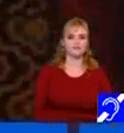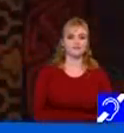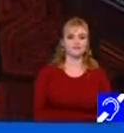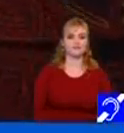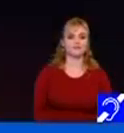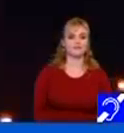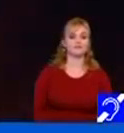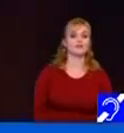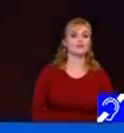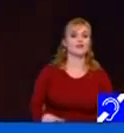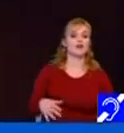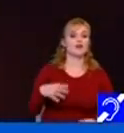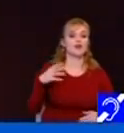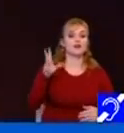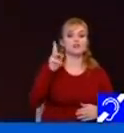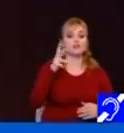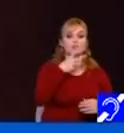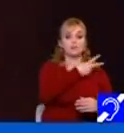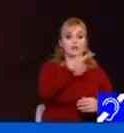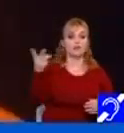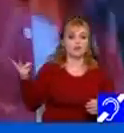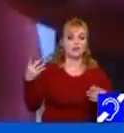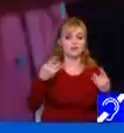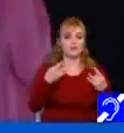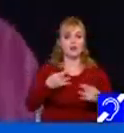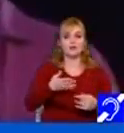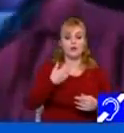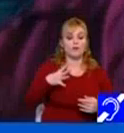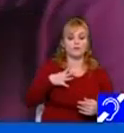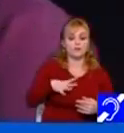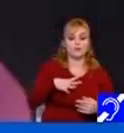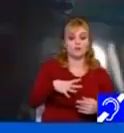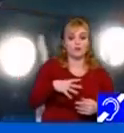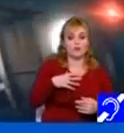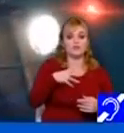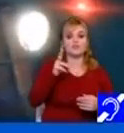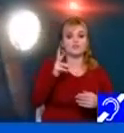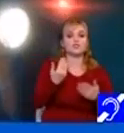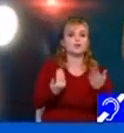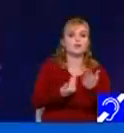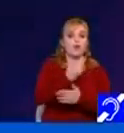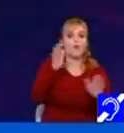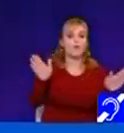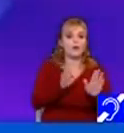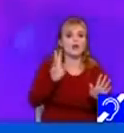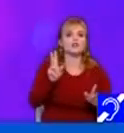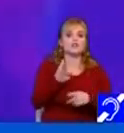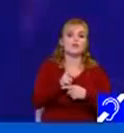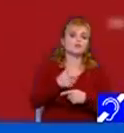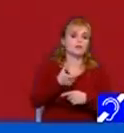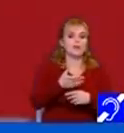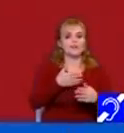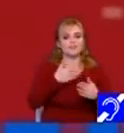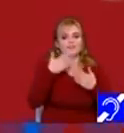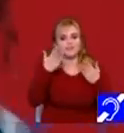Fanii au stat și anul trecut cu ochii pe ecran și au așteptat cu nerăbdare melodiile și clipurile soliștilor preferați. Cine a fost cel mai vizionat artist, aflați